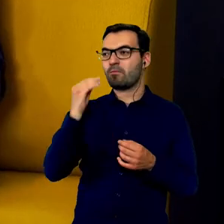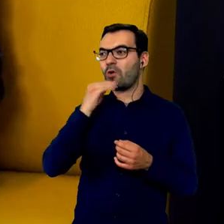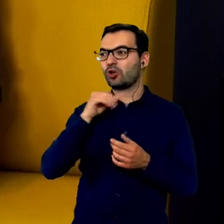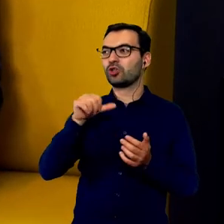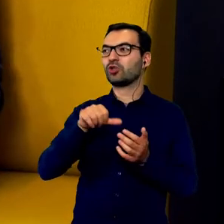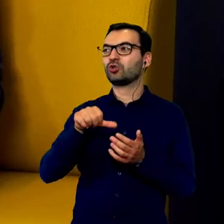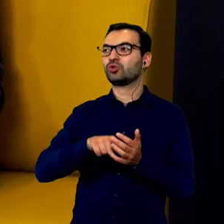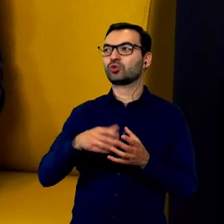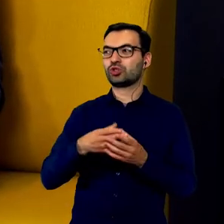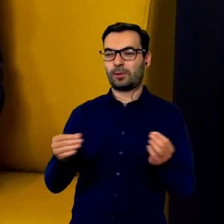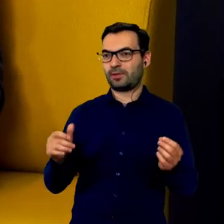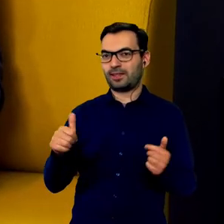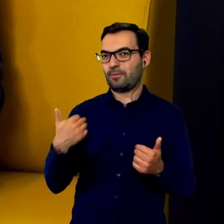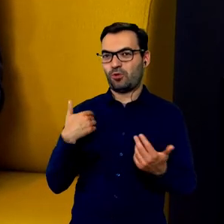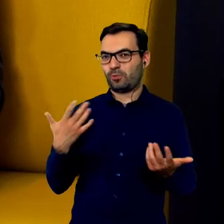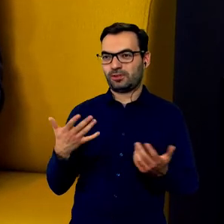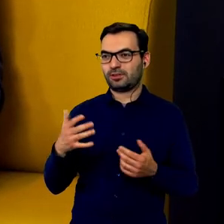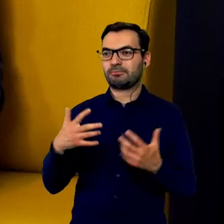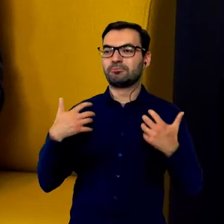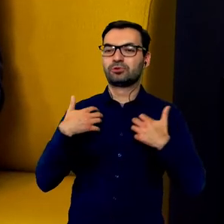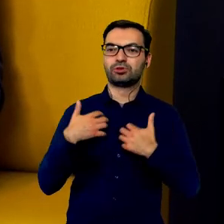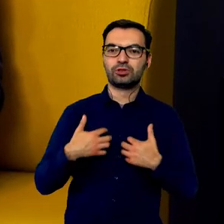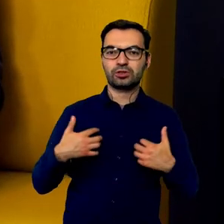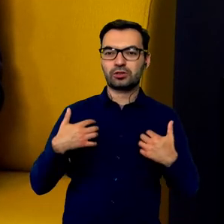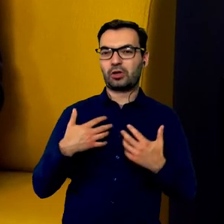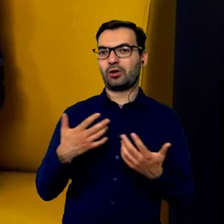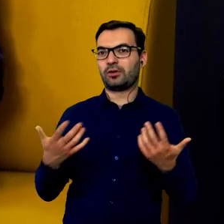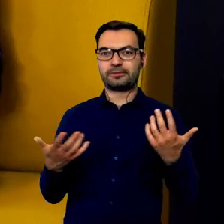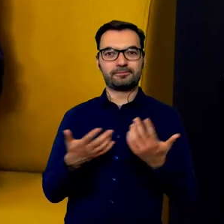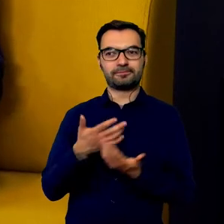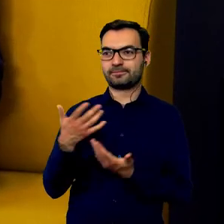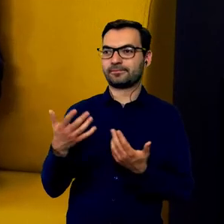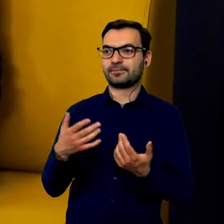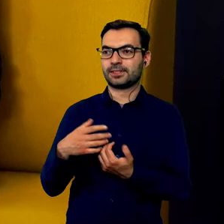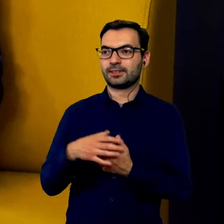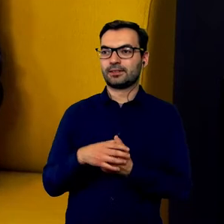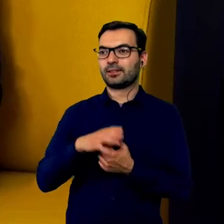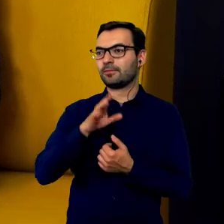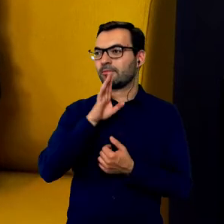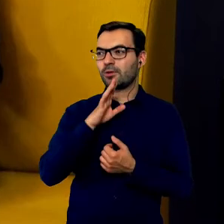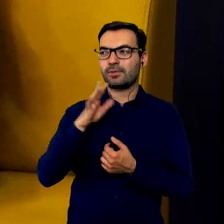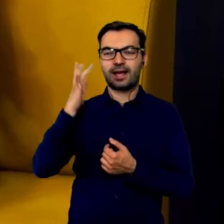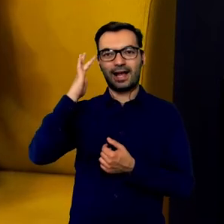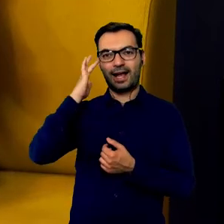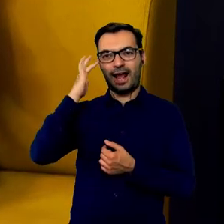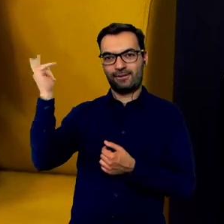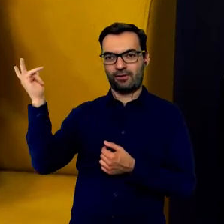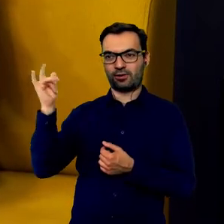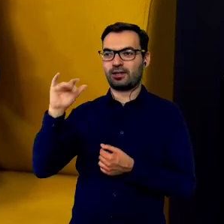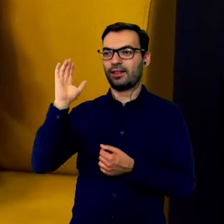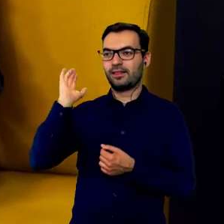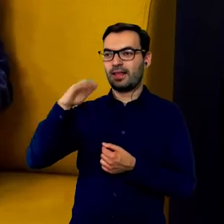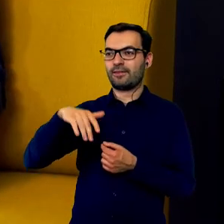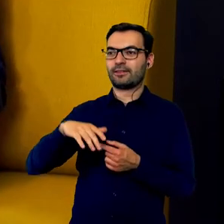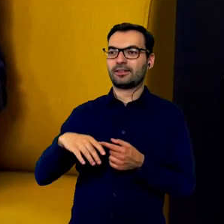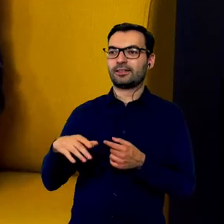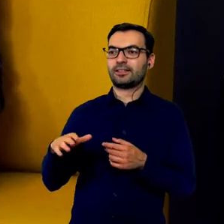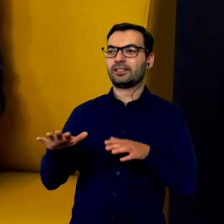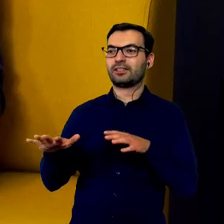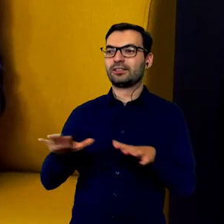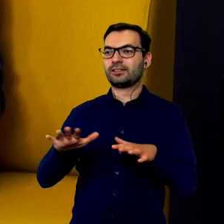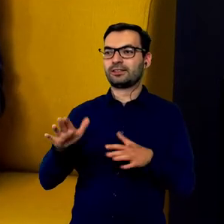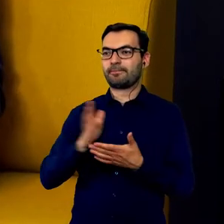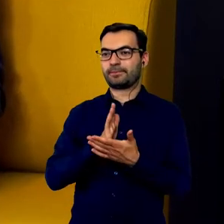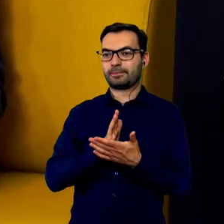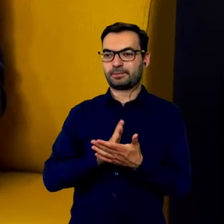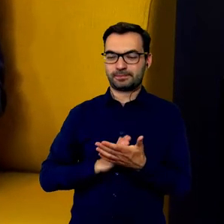Morze Śródziemne. Przyroda, coś przypominało mi bardzo Kalifornię, nawet te popękane po trzęsieniach